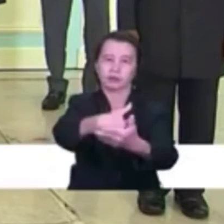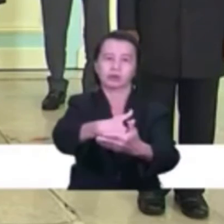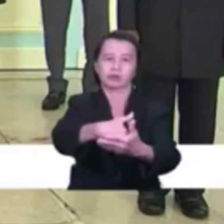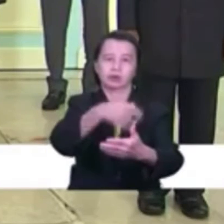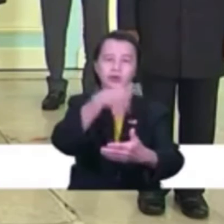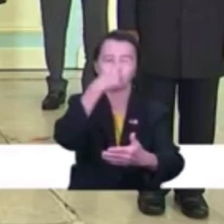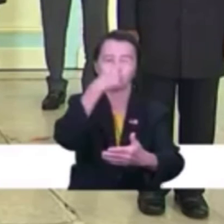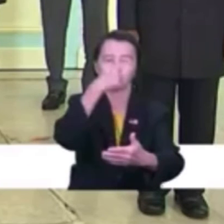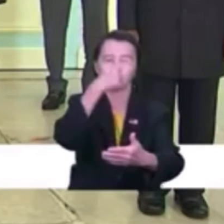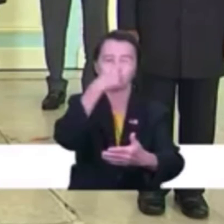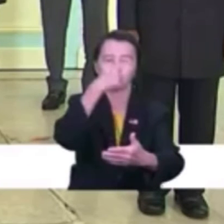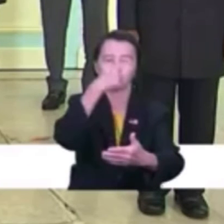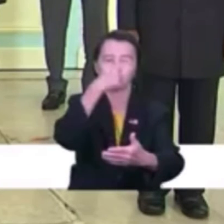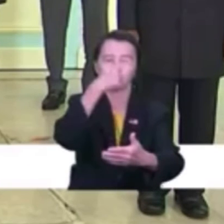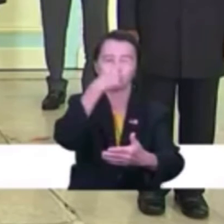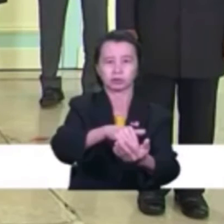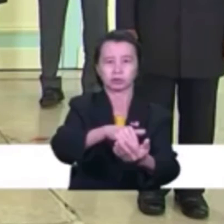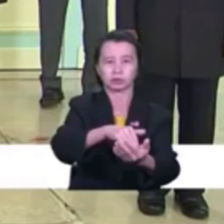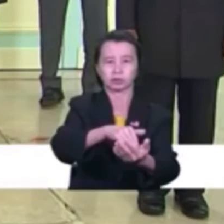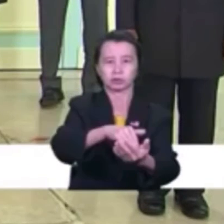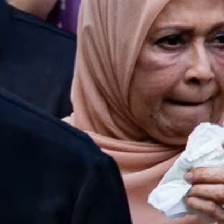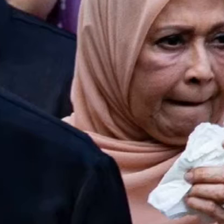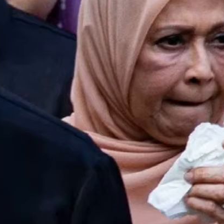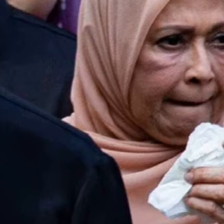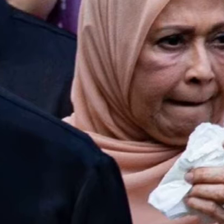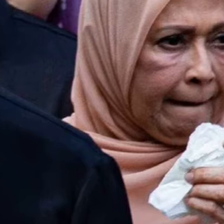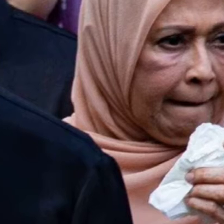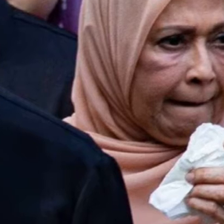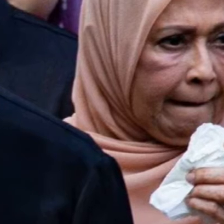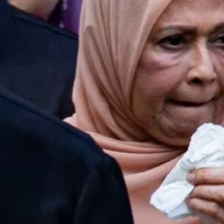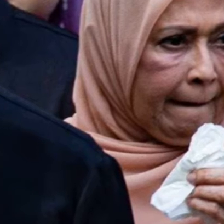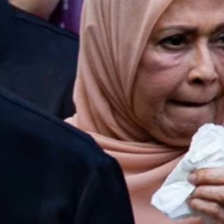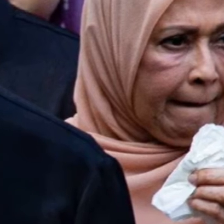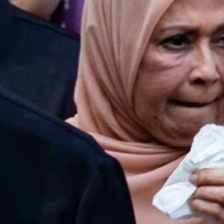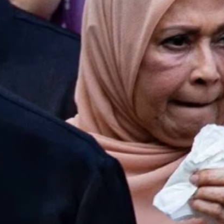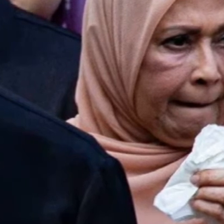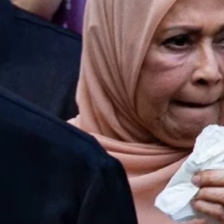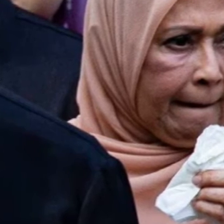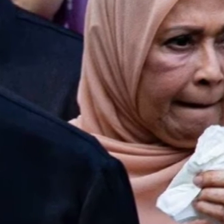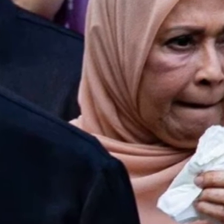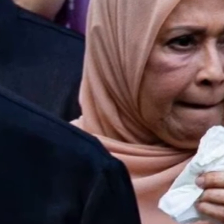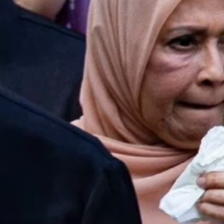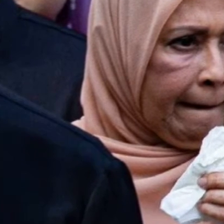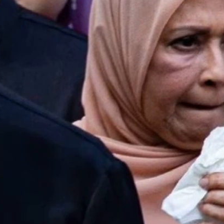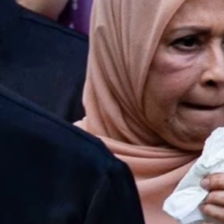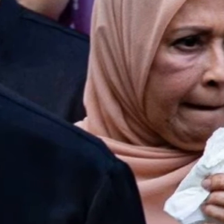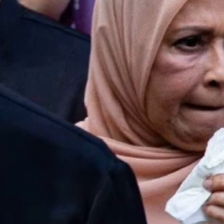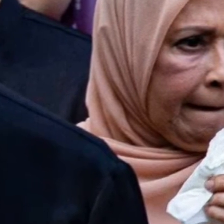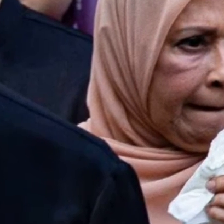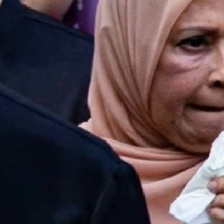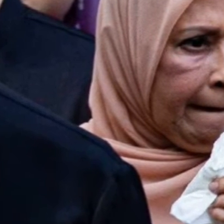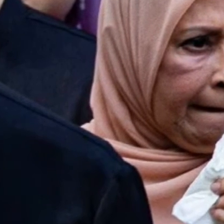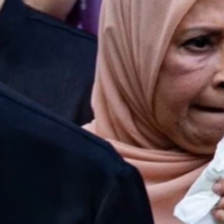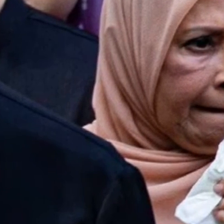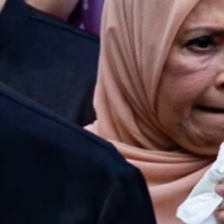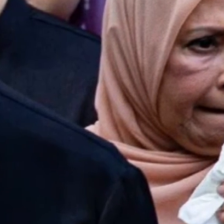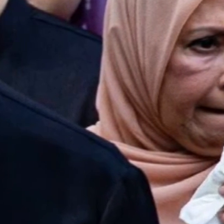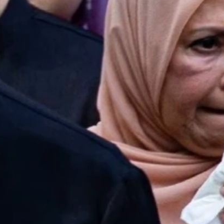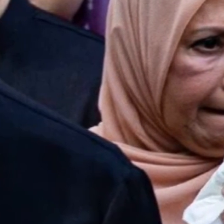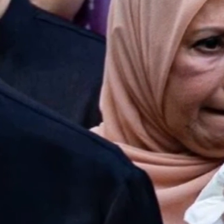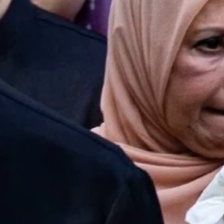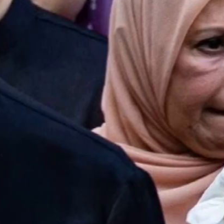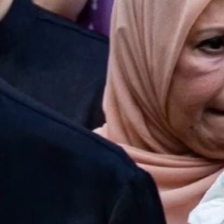mengembalikan smule mandat kepada rakyat banyak menambah kerajaannya akan wujud selepas ushulun dipercaya diluluskan adalah sebuah